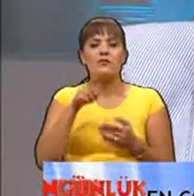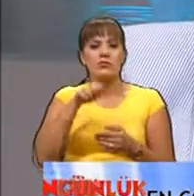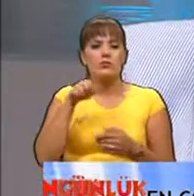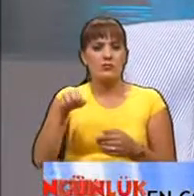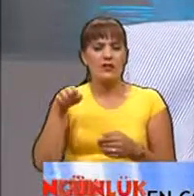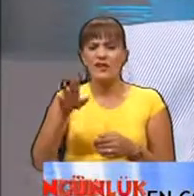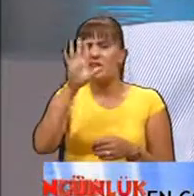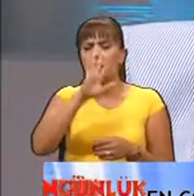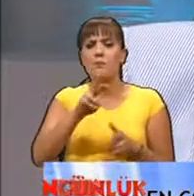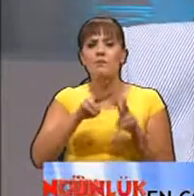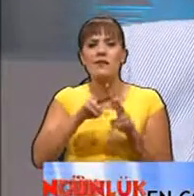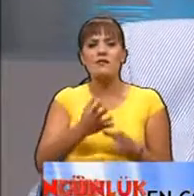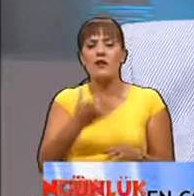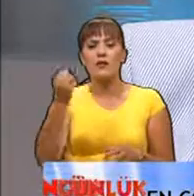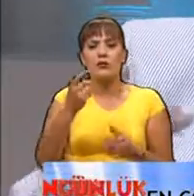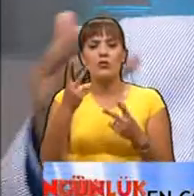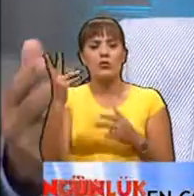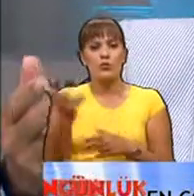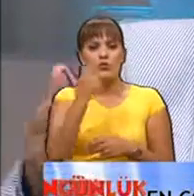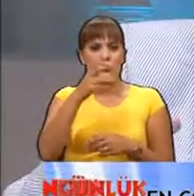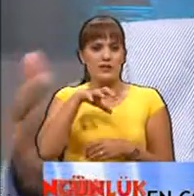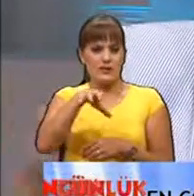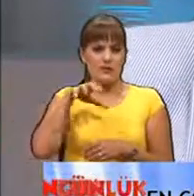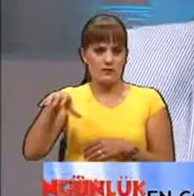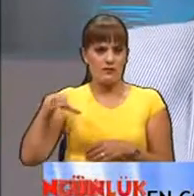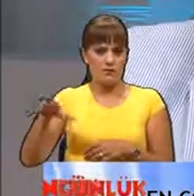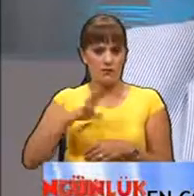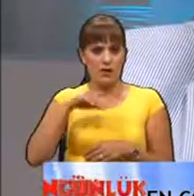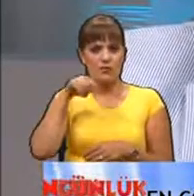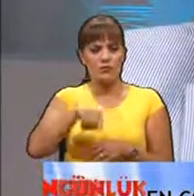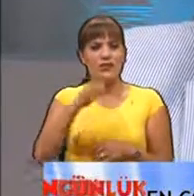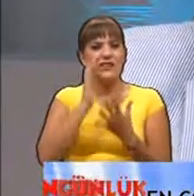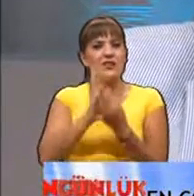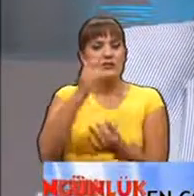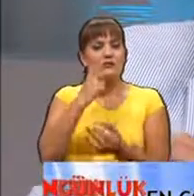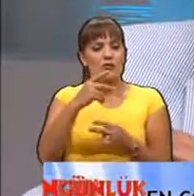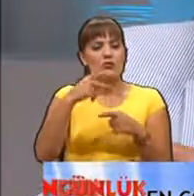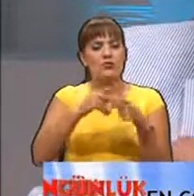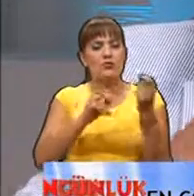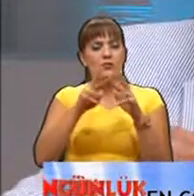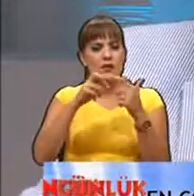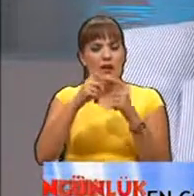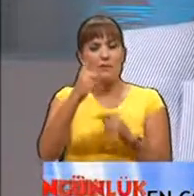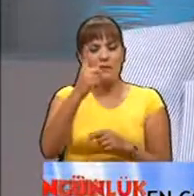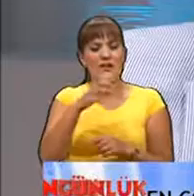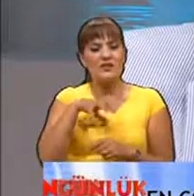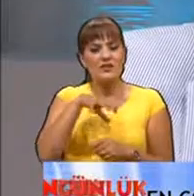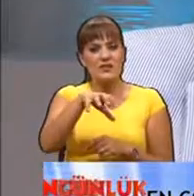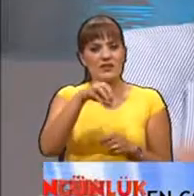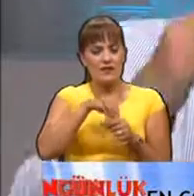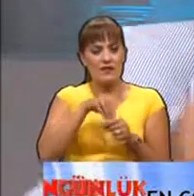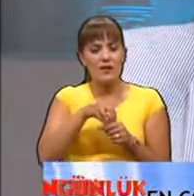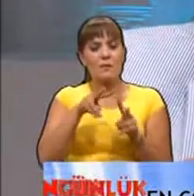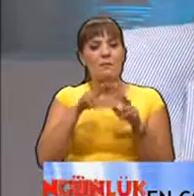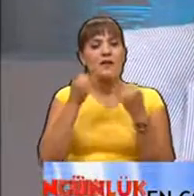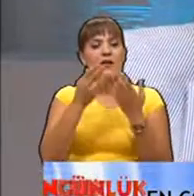Hı hı. Kimlerdir mirasçılar? Üç sınıf öngörülmüş. Hı. Buna zümre diyoruz. Birinci sınıf ya da zümre